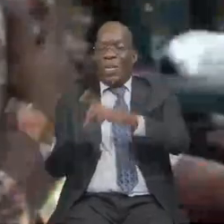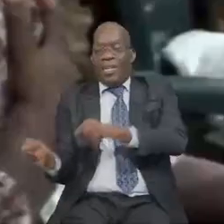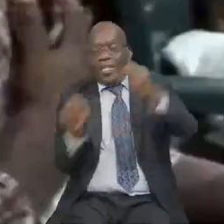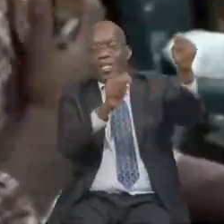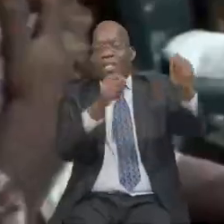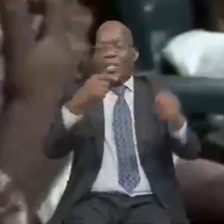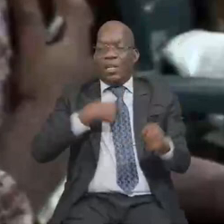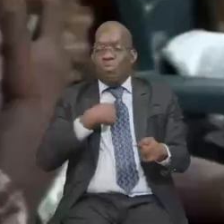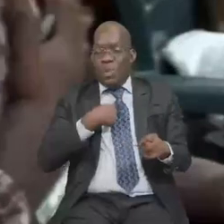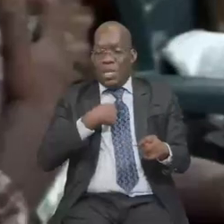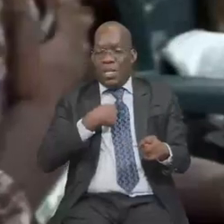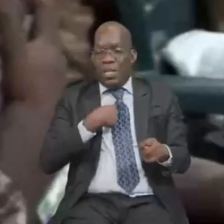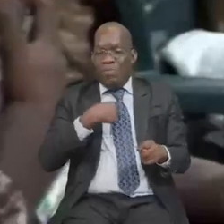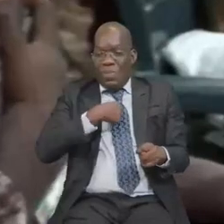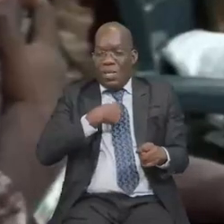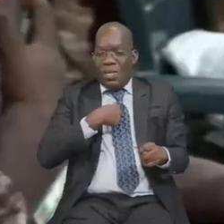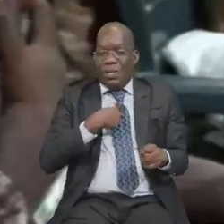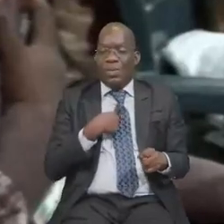m'a transporté